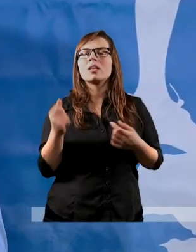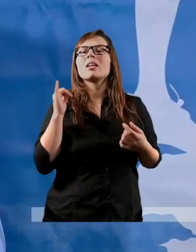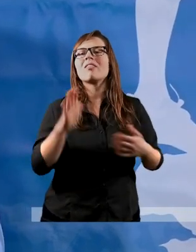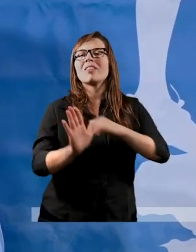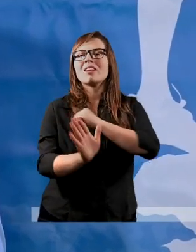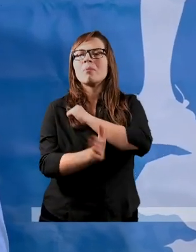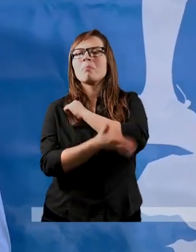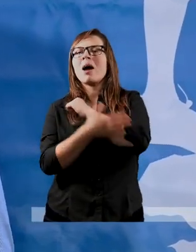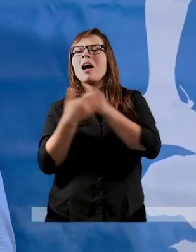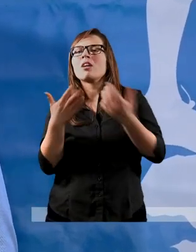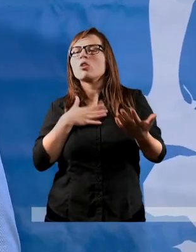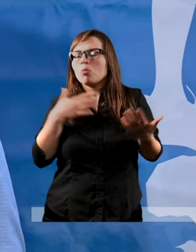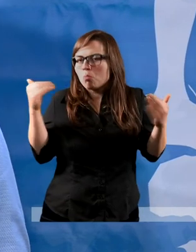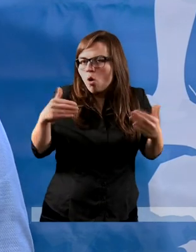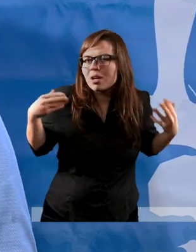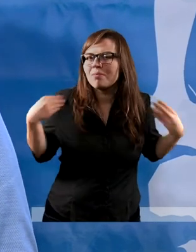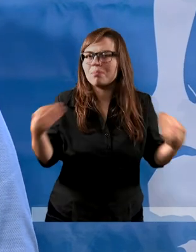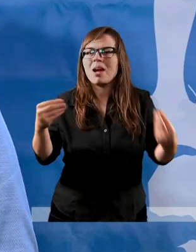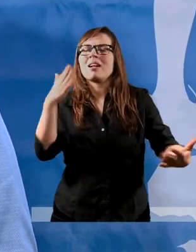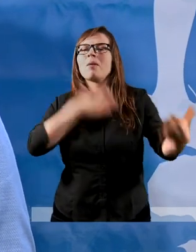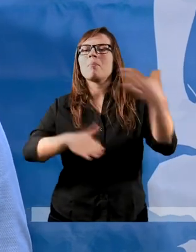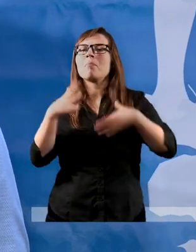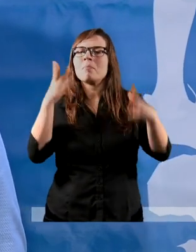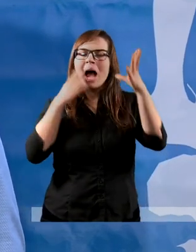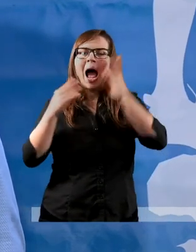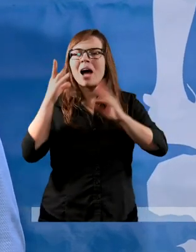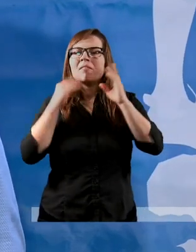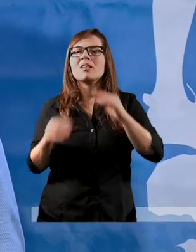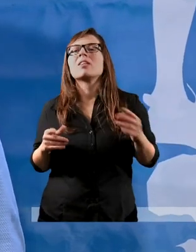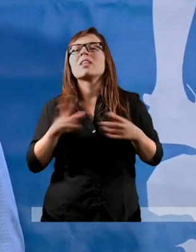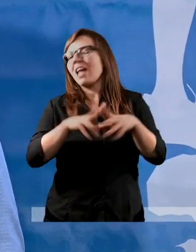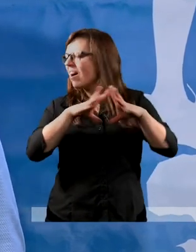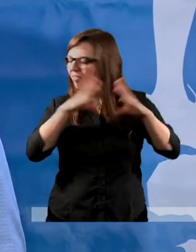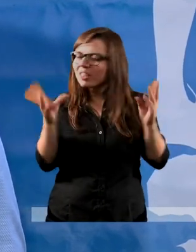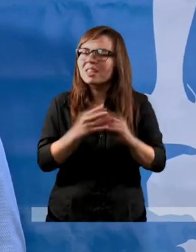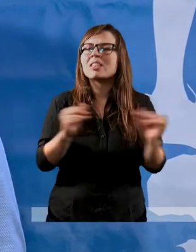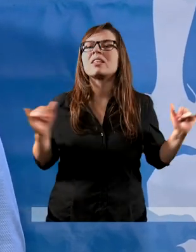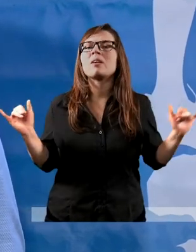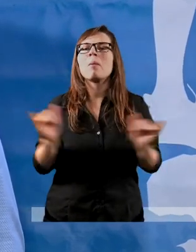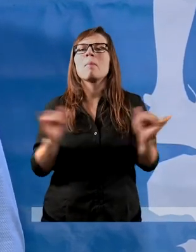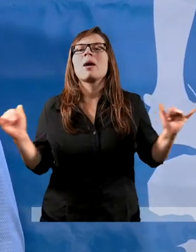i wsparcie. I naprawdę można się bawić bez alkoholu również na wszystkich imprezach.